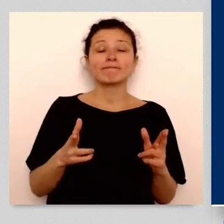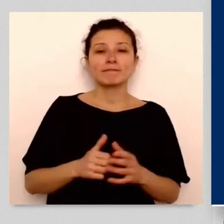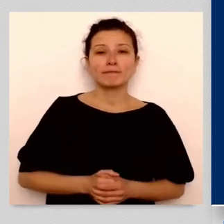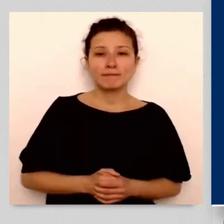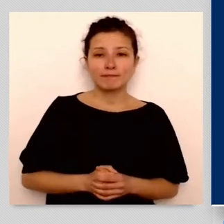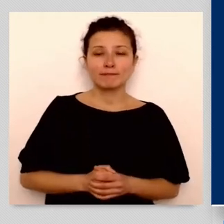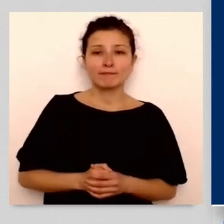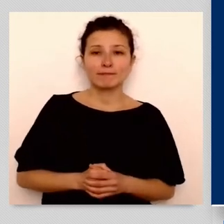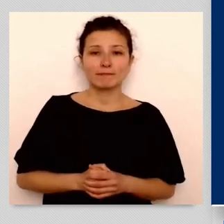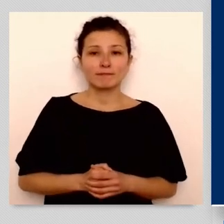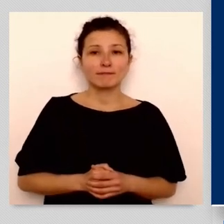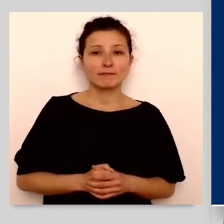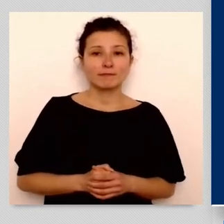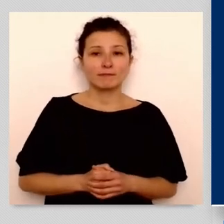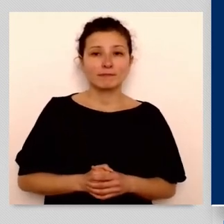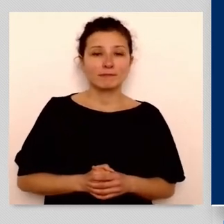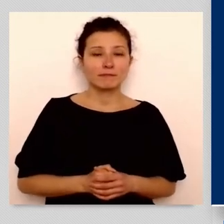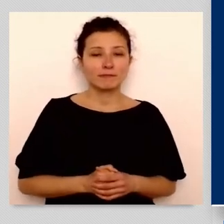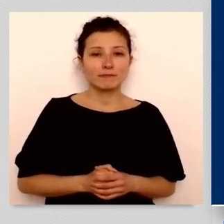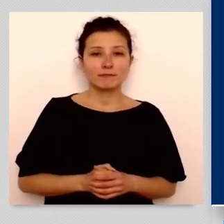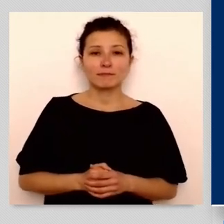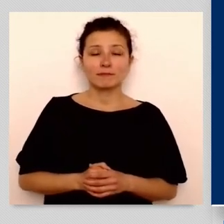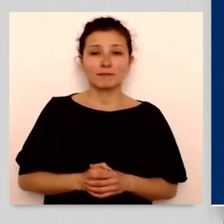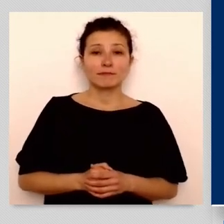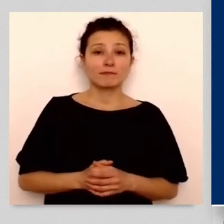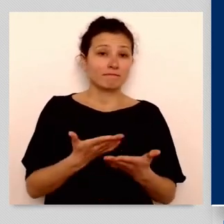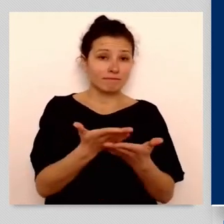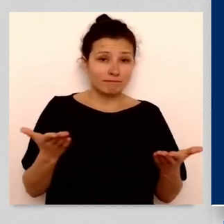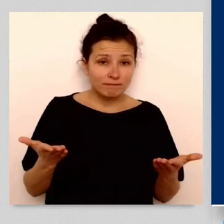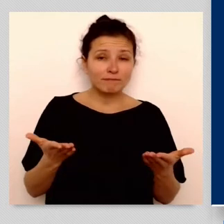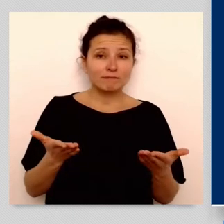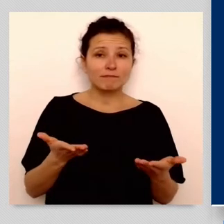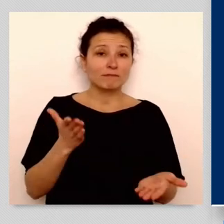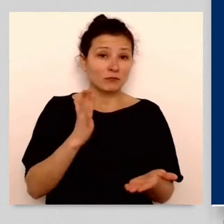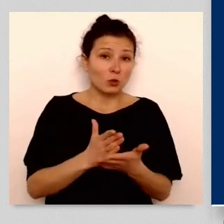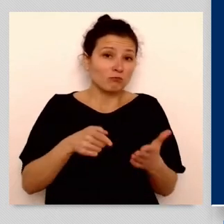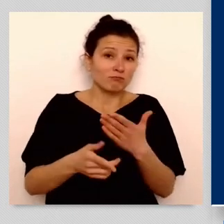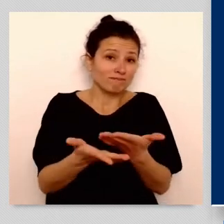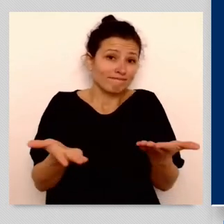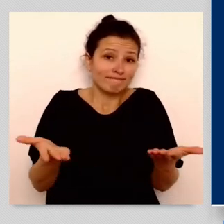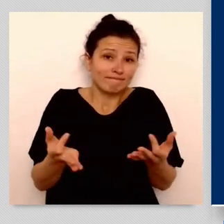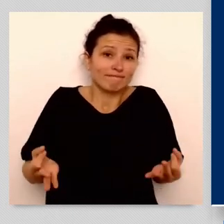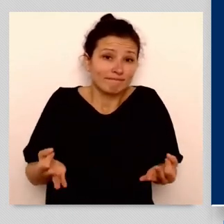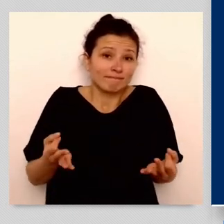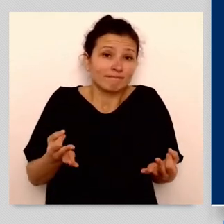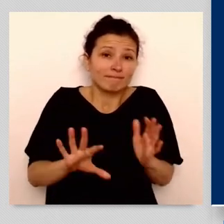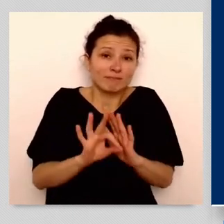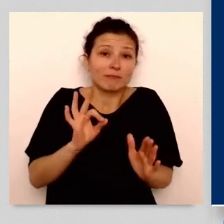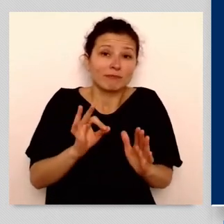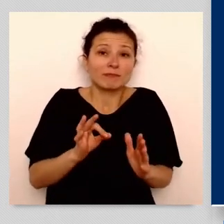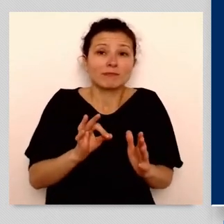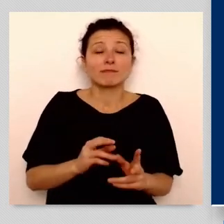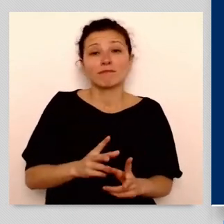określili swoje, i to już oczywiście zostawiam państwa, jaki macie w ramach mandatu, jaki macie, na ile